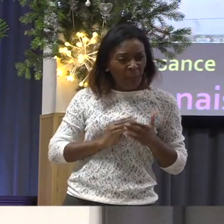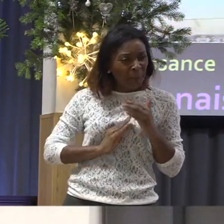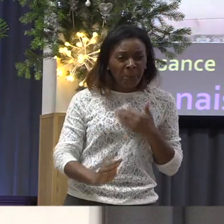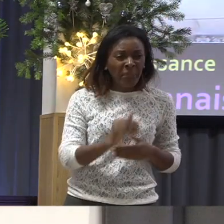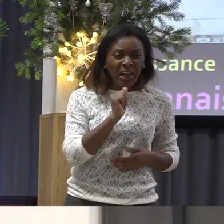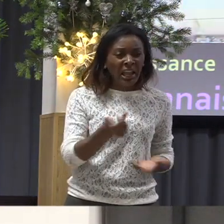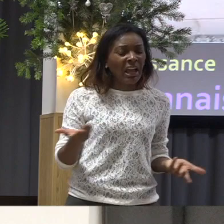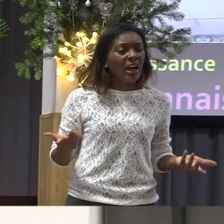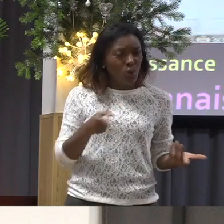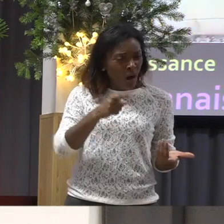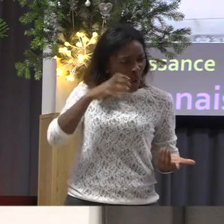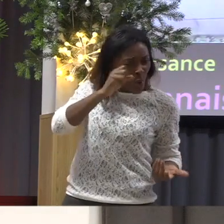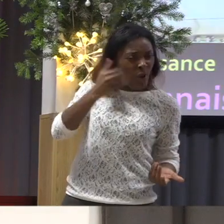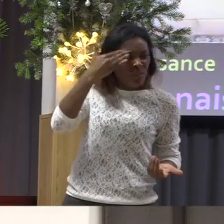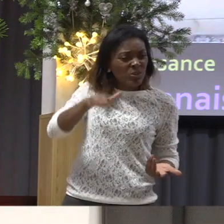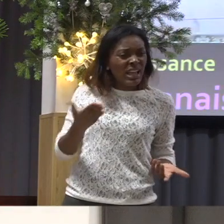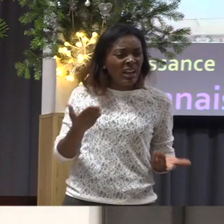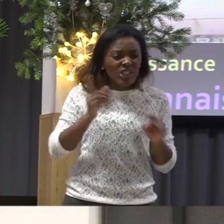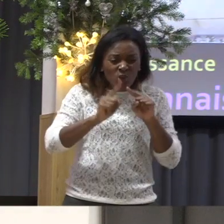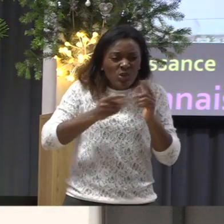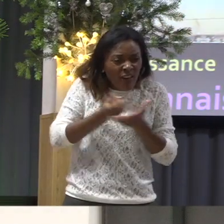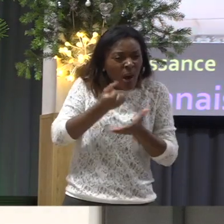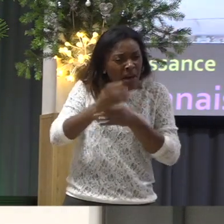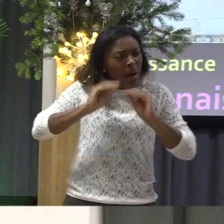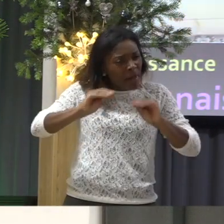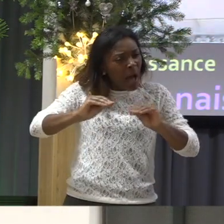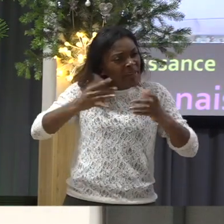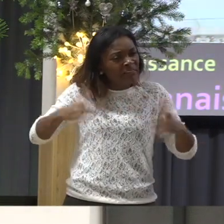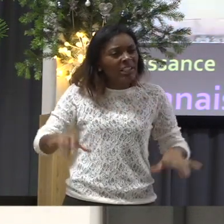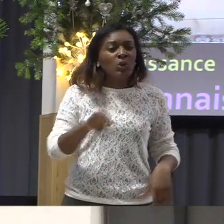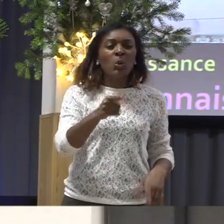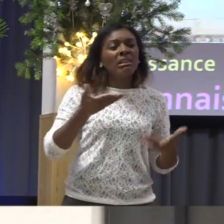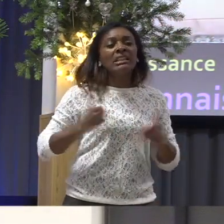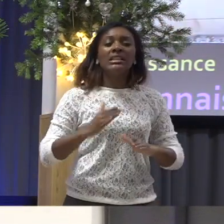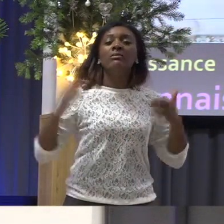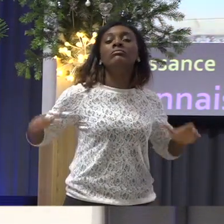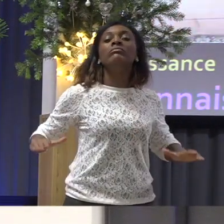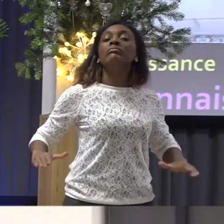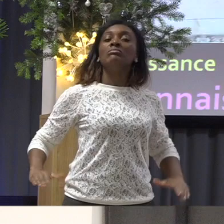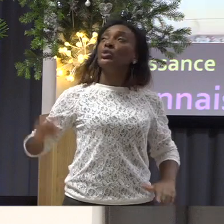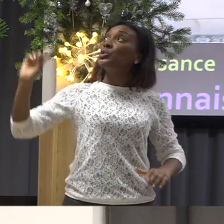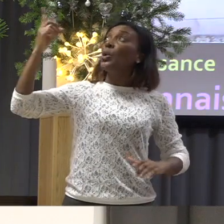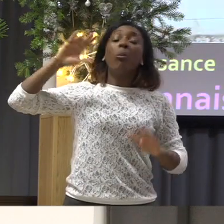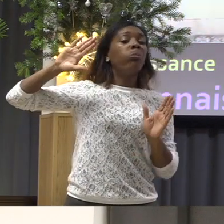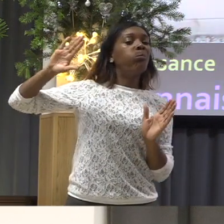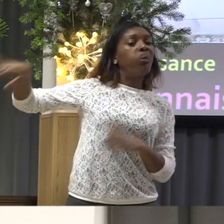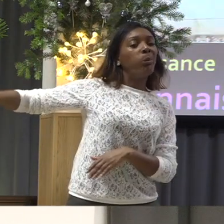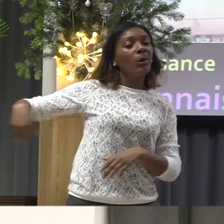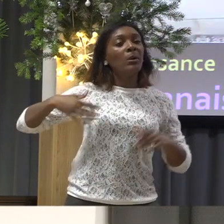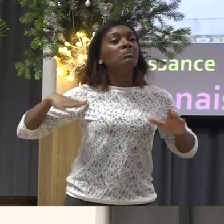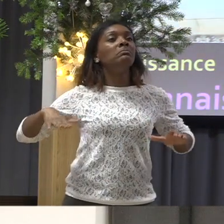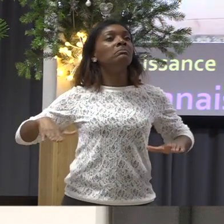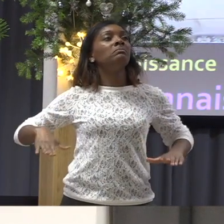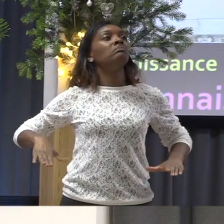saches, quoi que tu sois au courant de toutes ces choses. Tu t'es élevé contre le Seigneur des cieux.